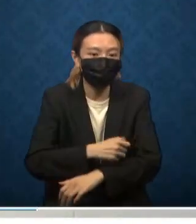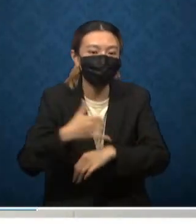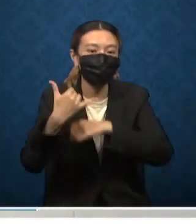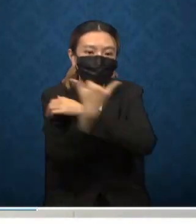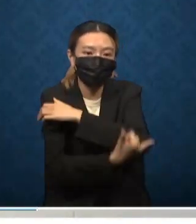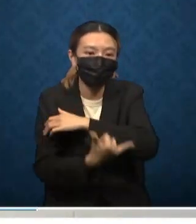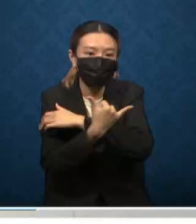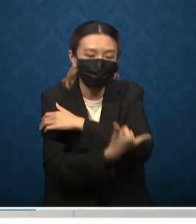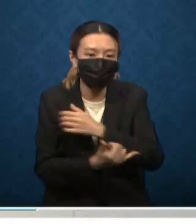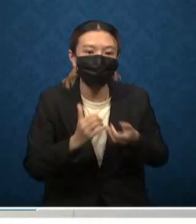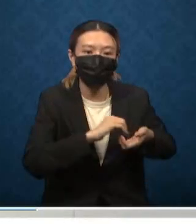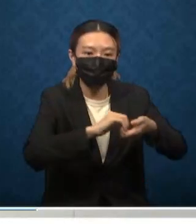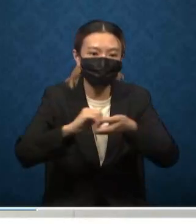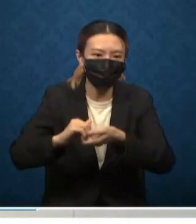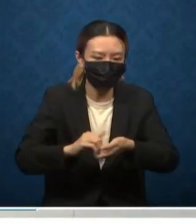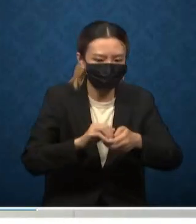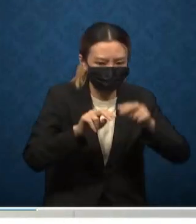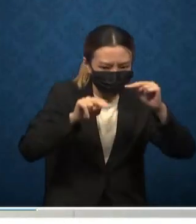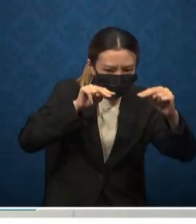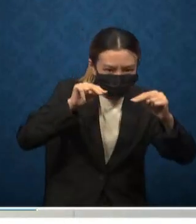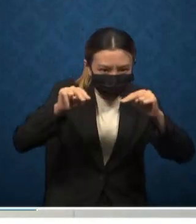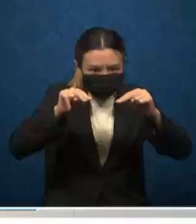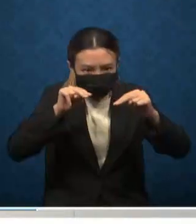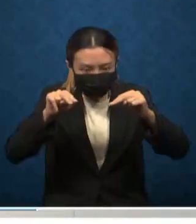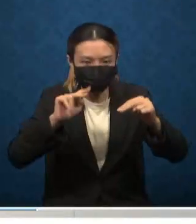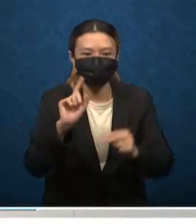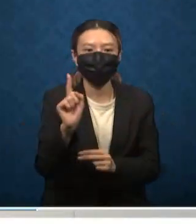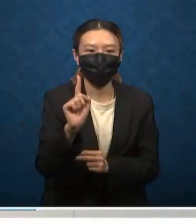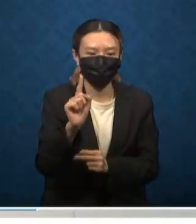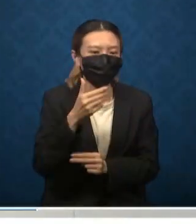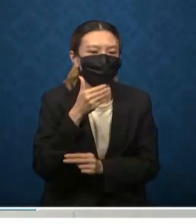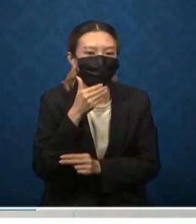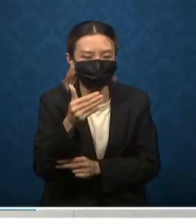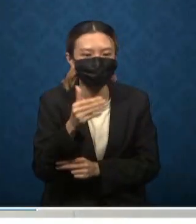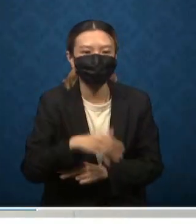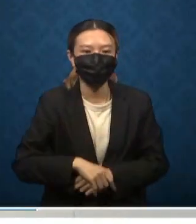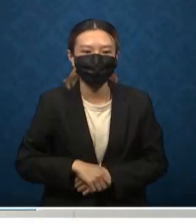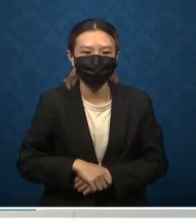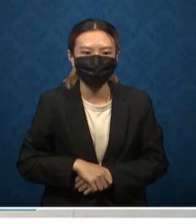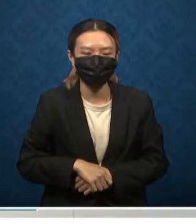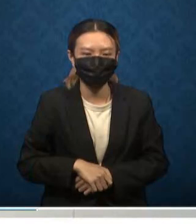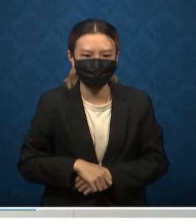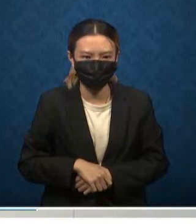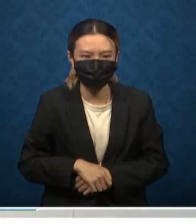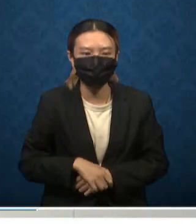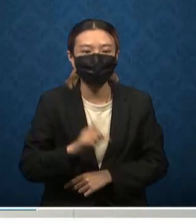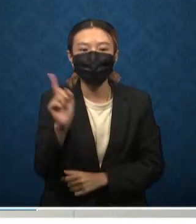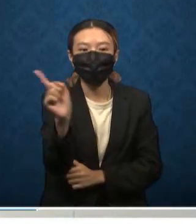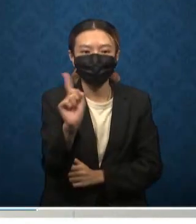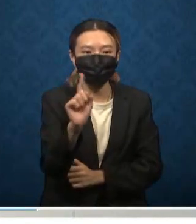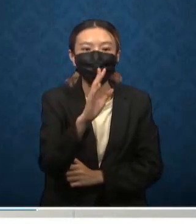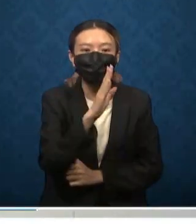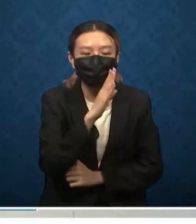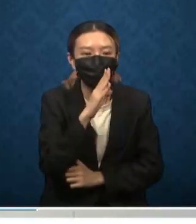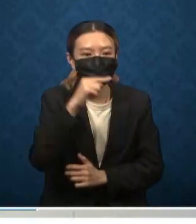ไทยกำลังเฝ้าจับตามองอย่างใกล้ชิดและต่อเนื่องซึ่งเป็นที่แน่นอนว่าหาก